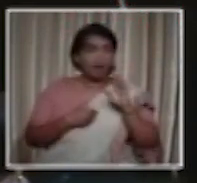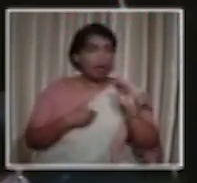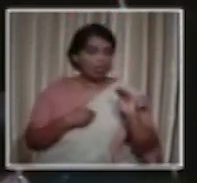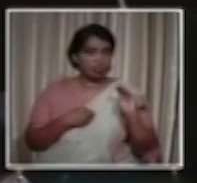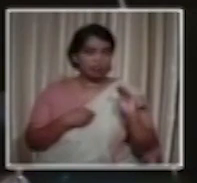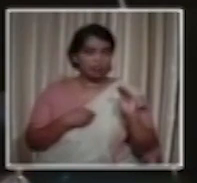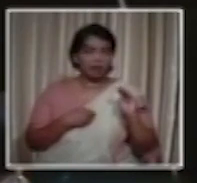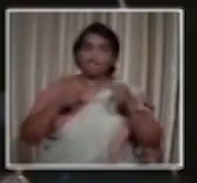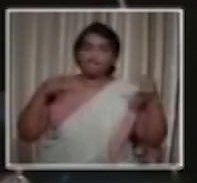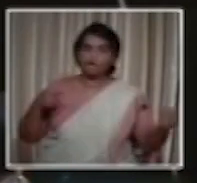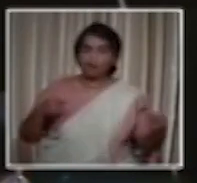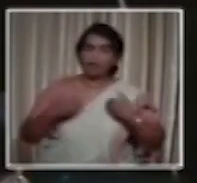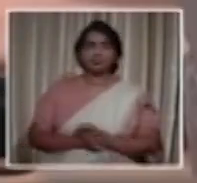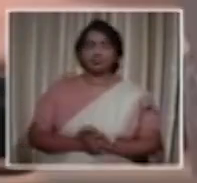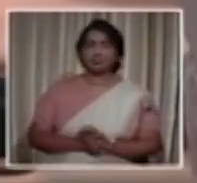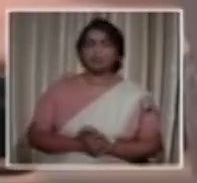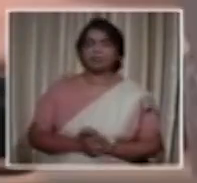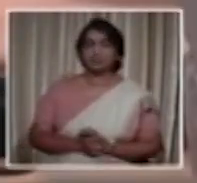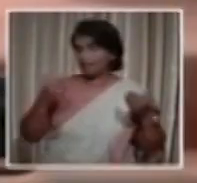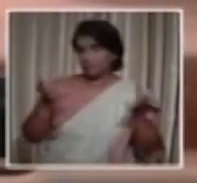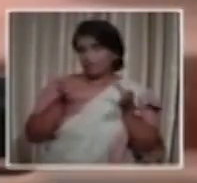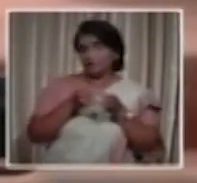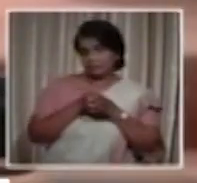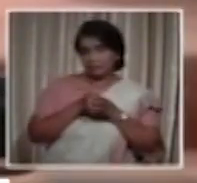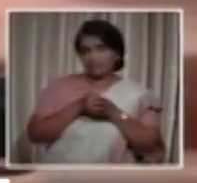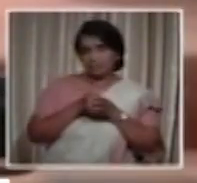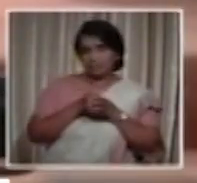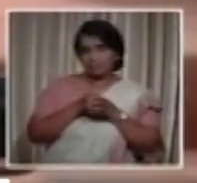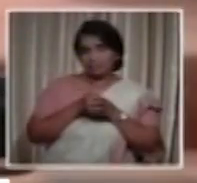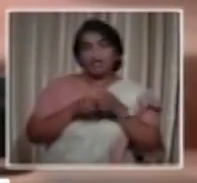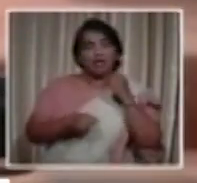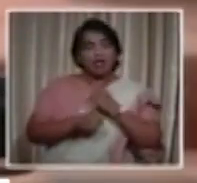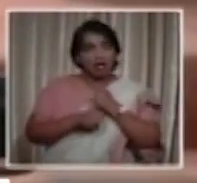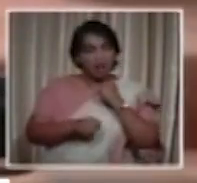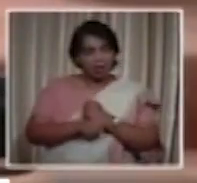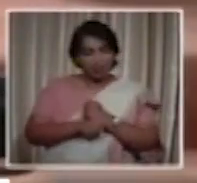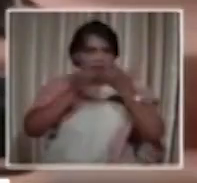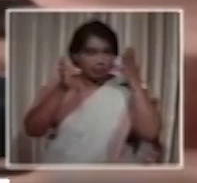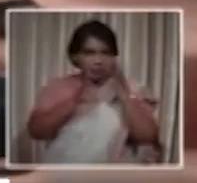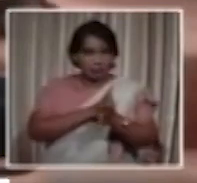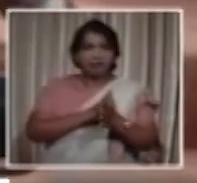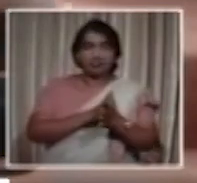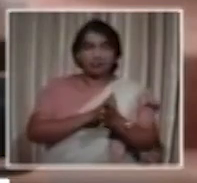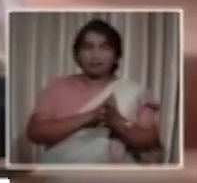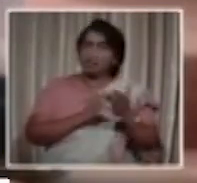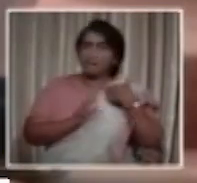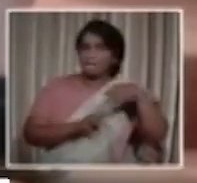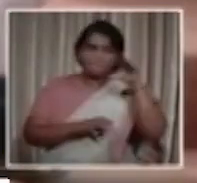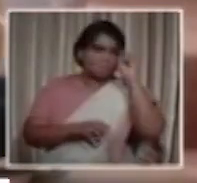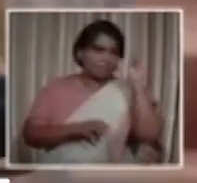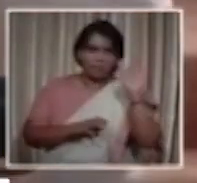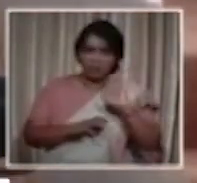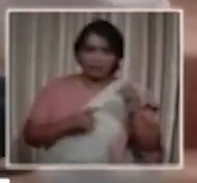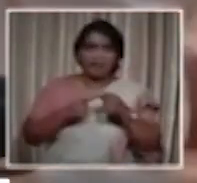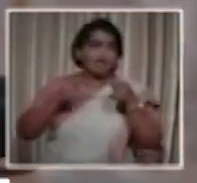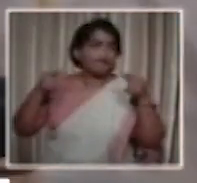40ක් විපක්ෂය ඇවිල්ලා වාඩි වුණා අපි ආණ්ඩු පක්ෂයේ අගතිගාමි ගමනට එකඟ වෙලත් නැහැ ඒ වගේම